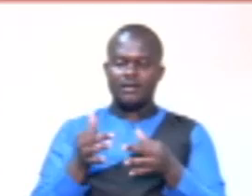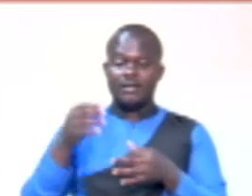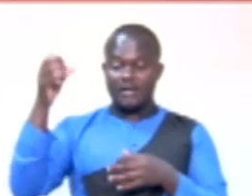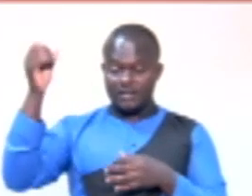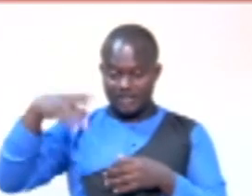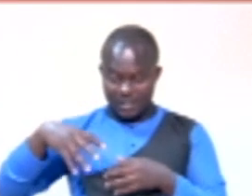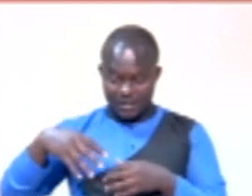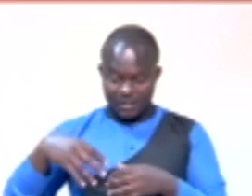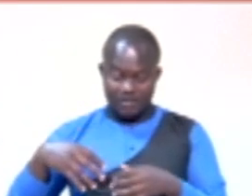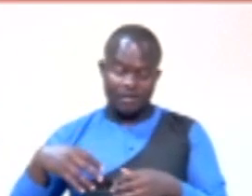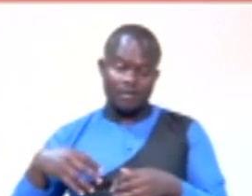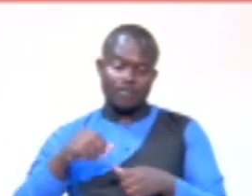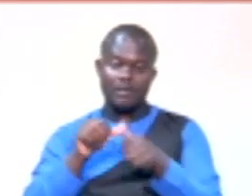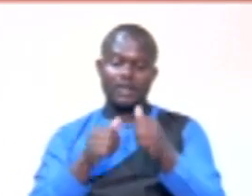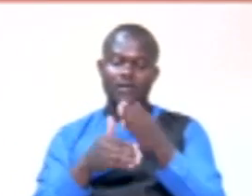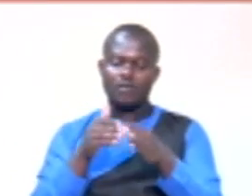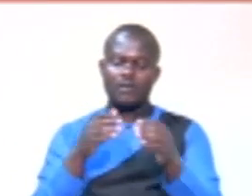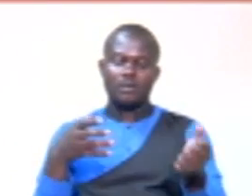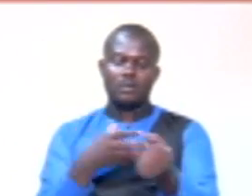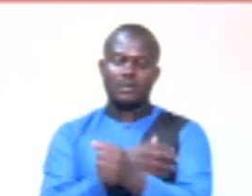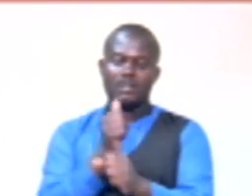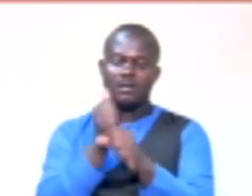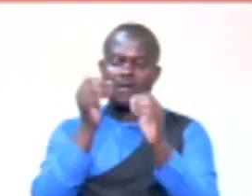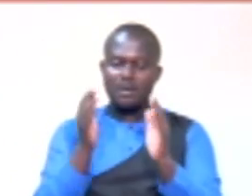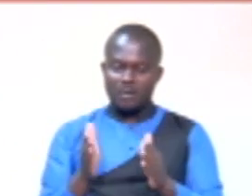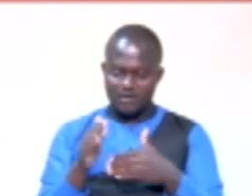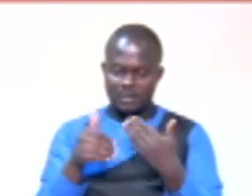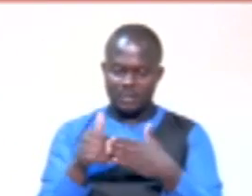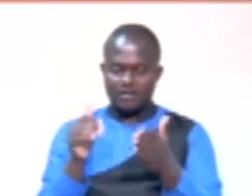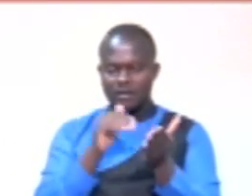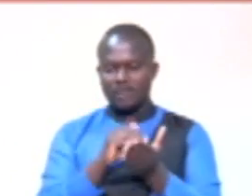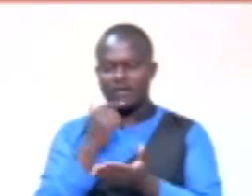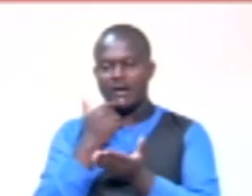haba mu bijyanye no kubaka ubushobozi bw'abakozi, haba